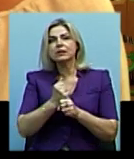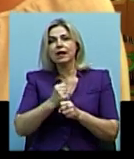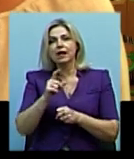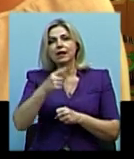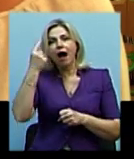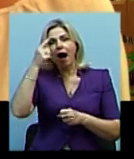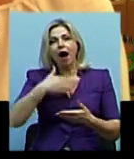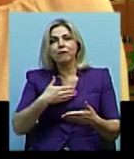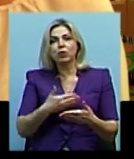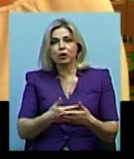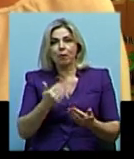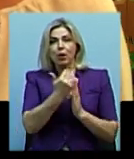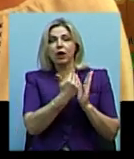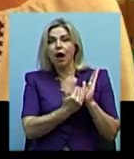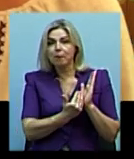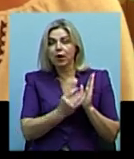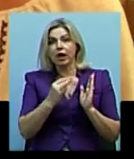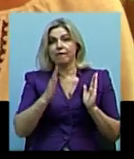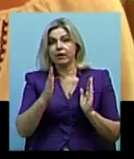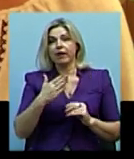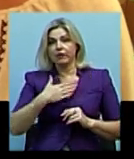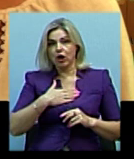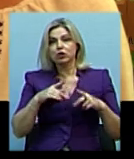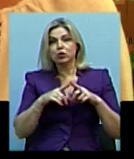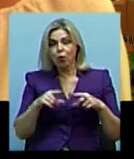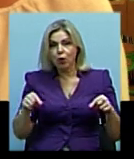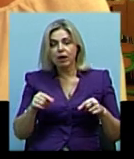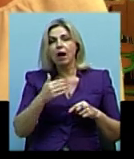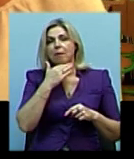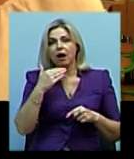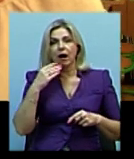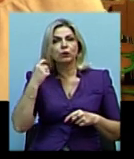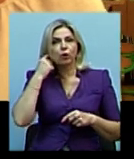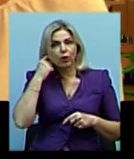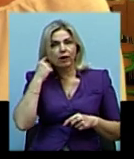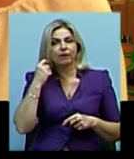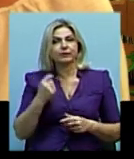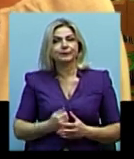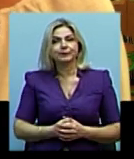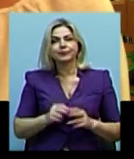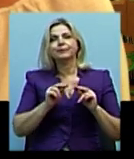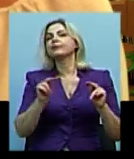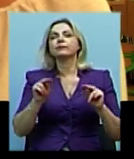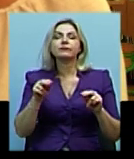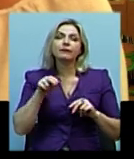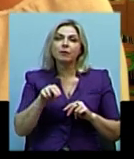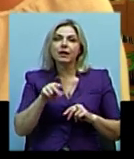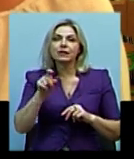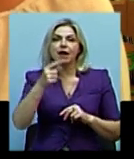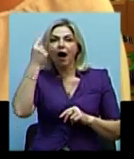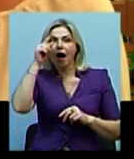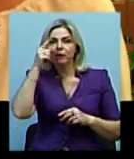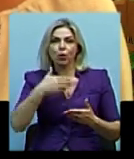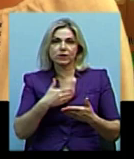авторською програмою, і в нашій школі вже багато років викладаються предмети за